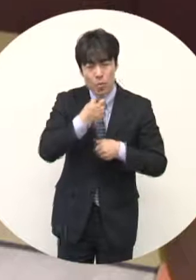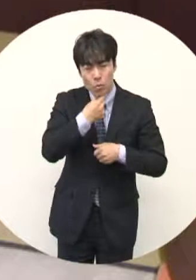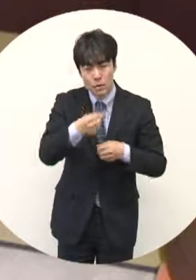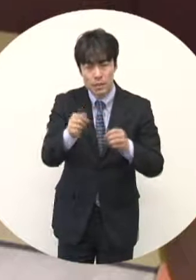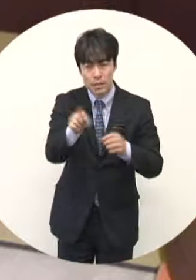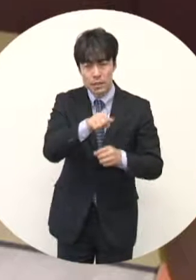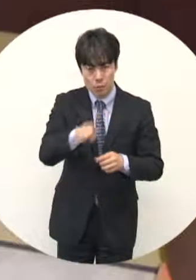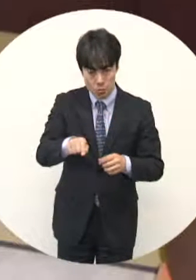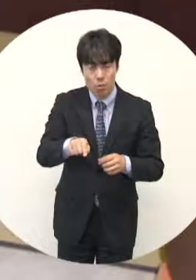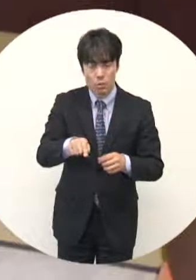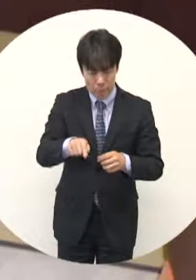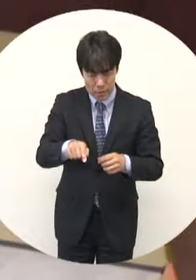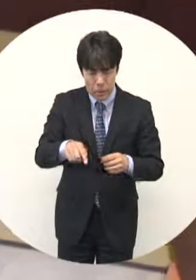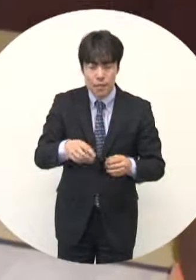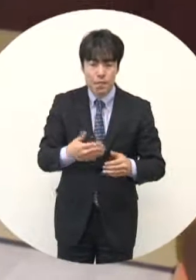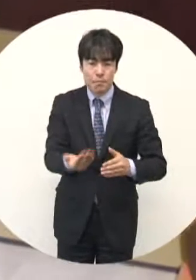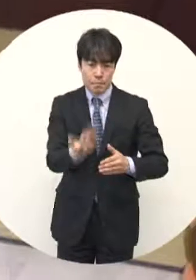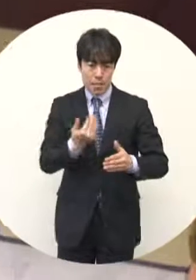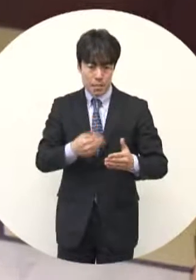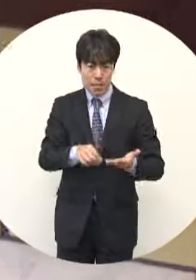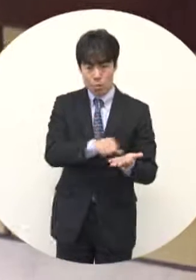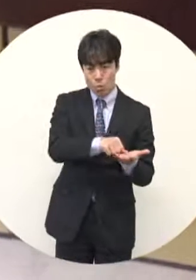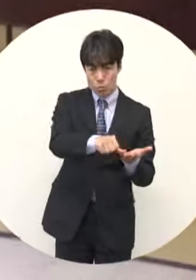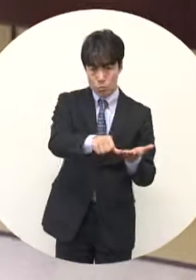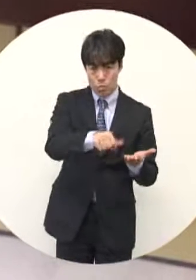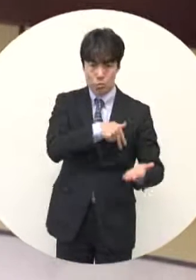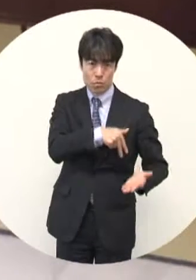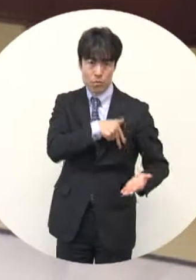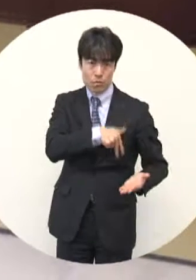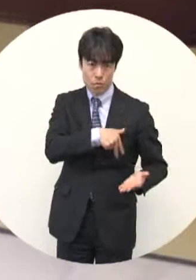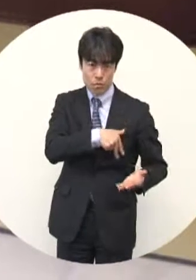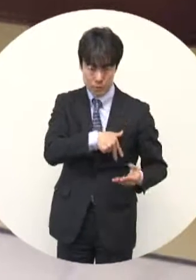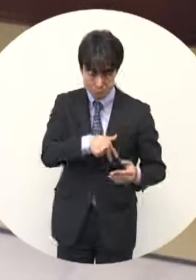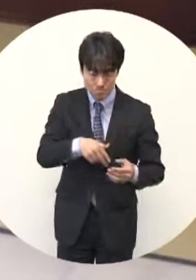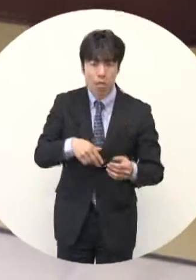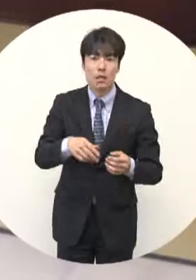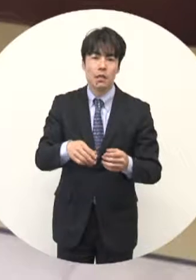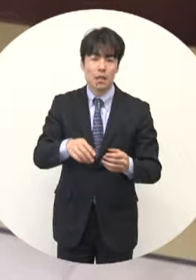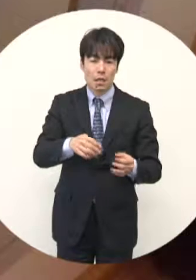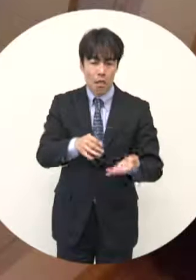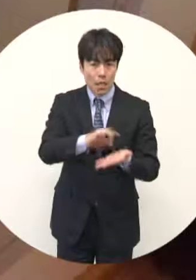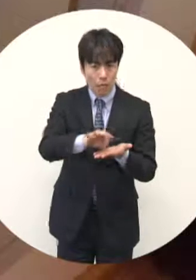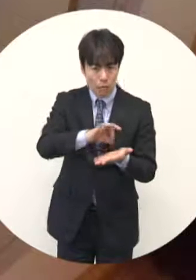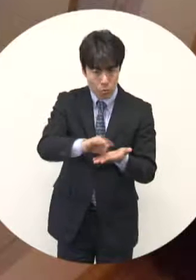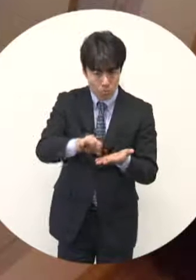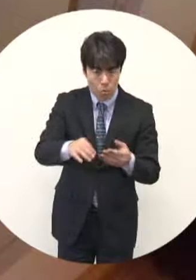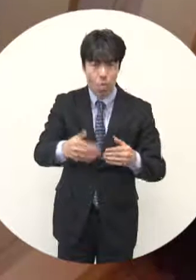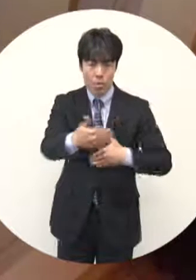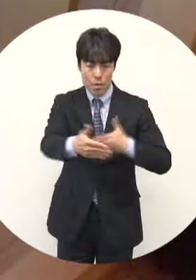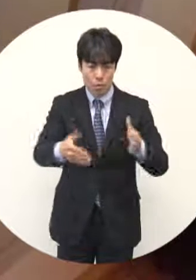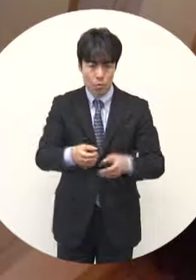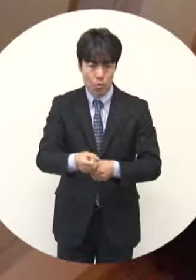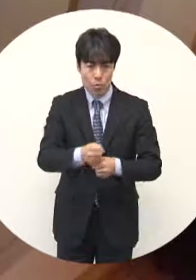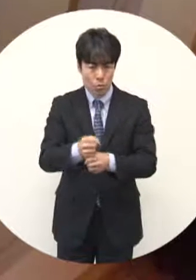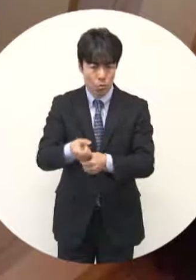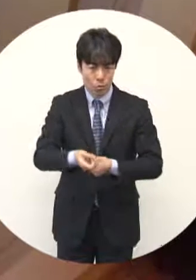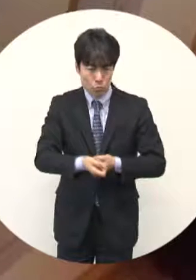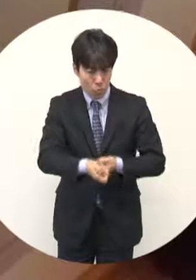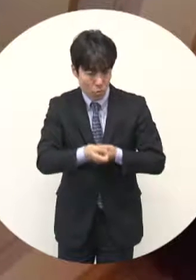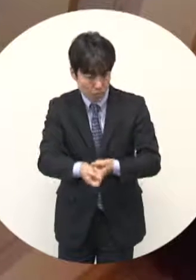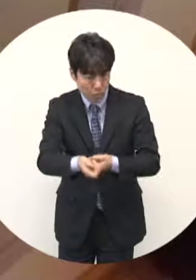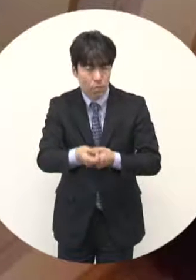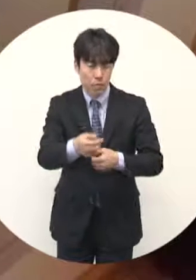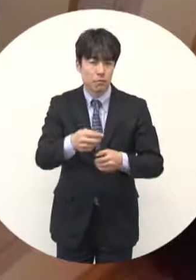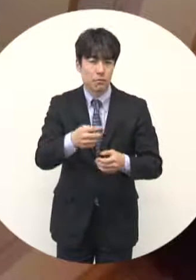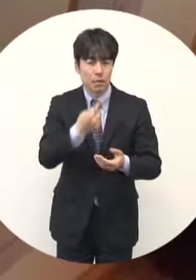事前にサポートスタッフ登録をした地域の方が買い物や部屋の掃除など日常生活のちょっとしたお手伝